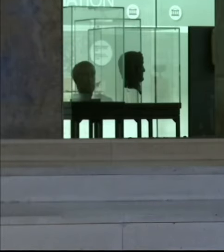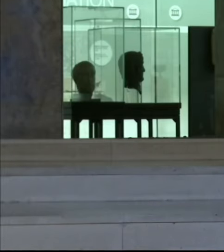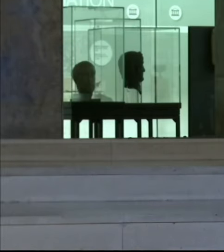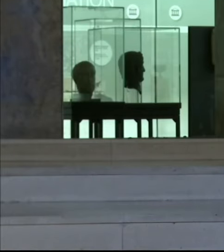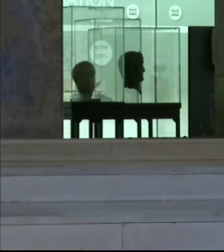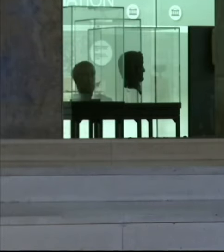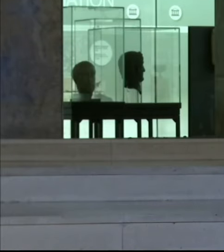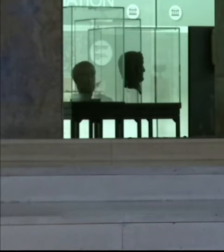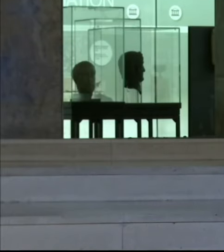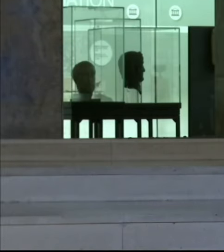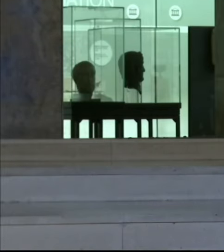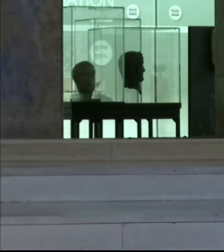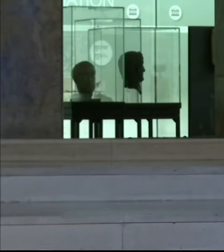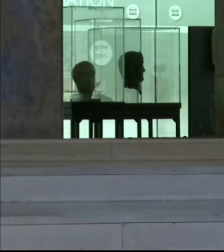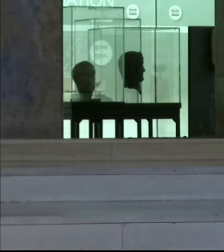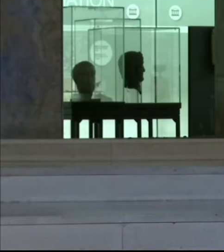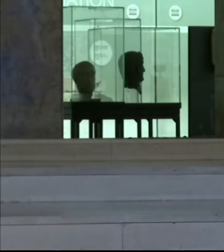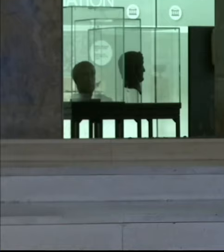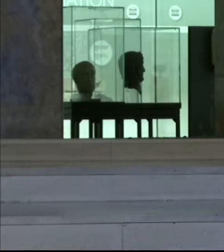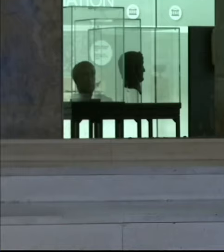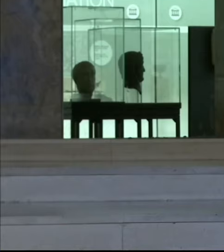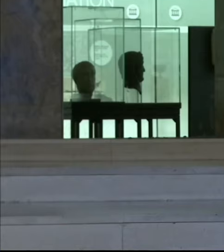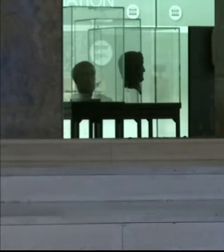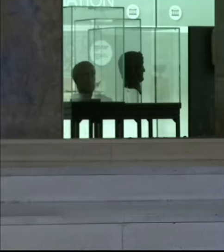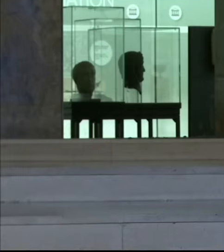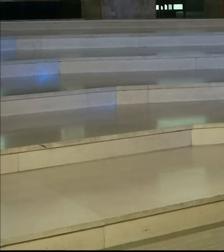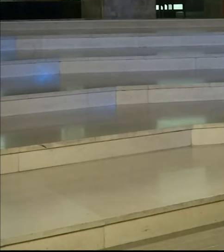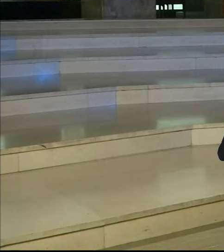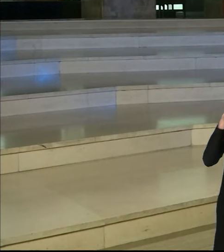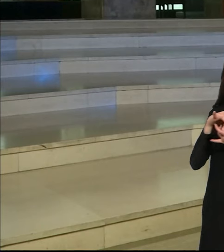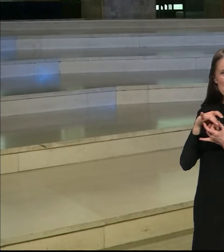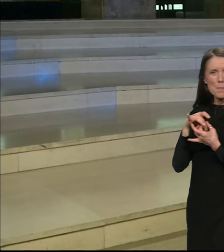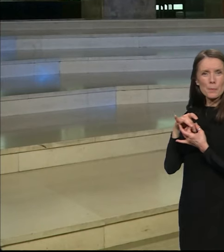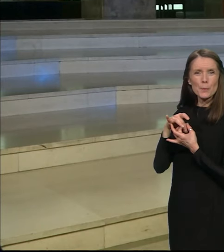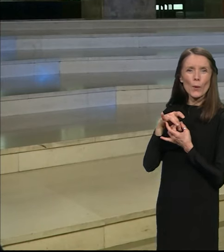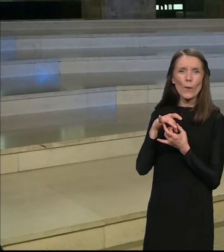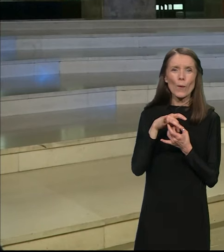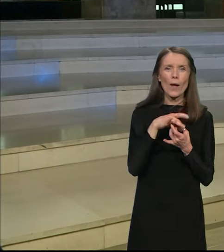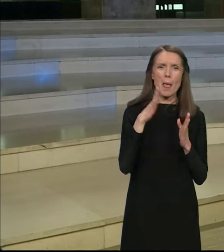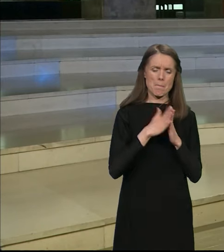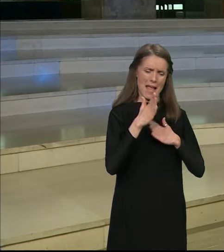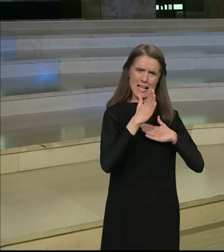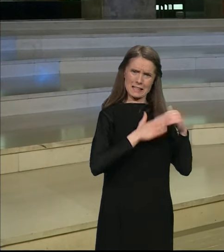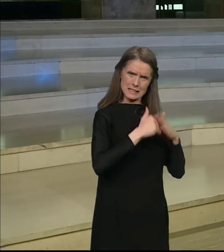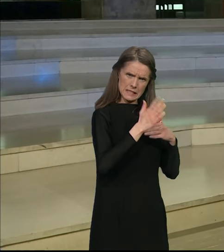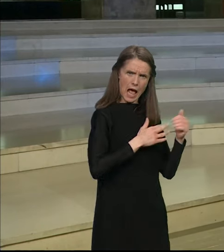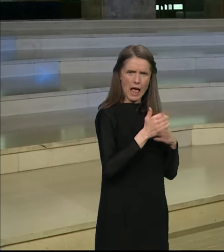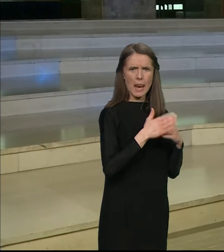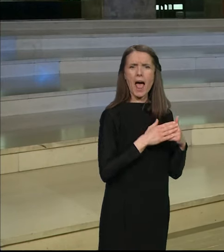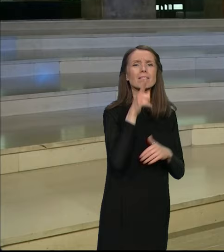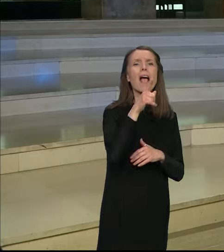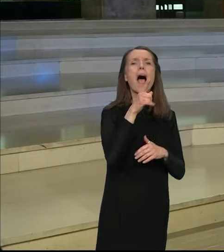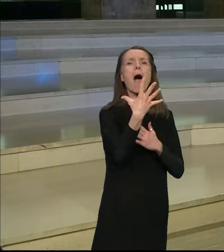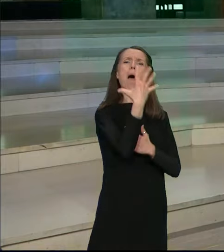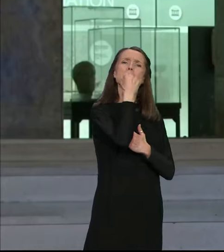osjećanje i onda kada se to nekako stopi, kada vam zanat stvarno, on se ne primećuje.